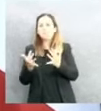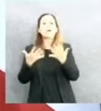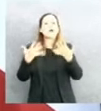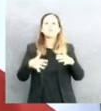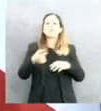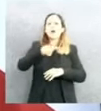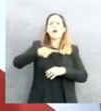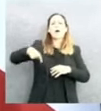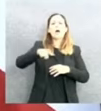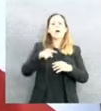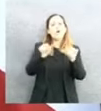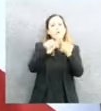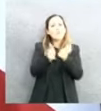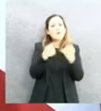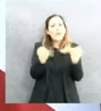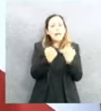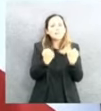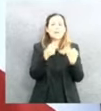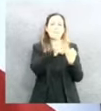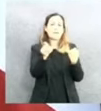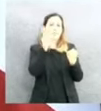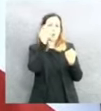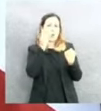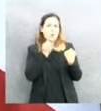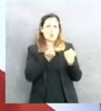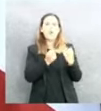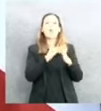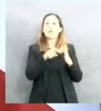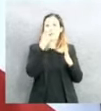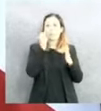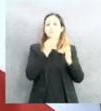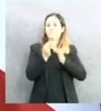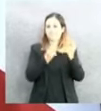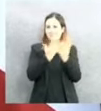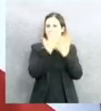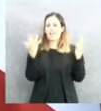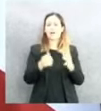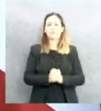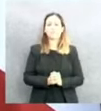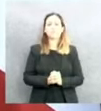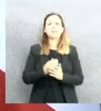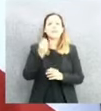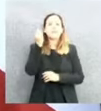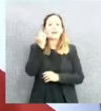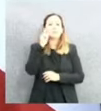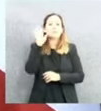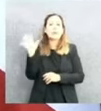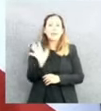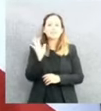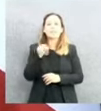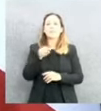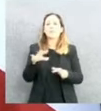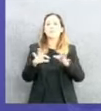profili forse meno noti che il Libro Blu pone in evidenza. Penso ad esempio a quanto si riporta in merito